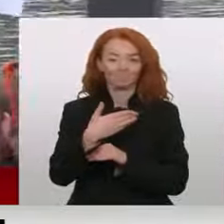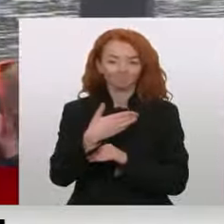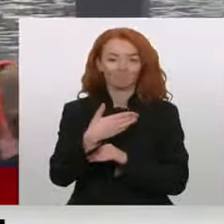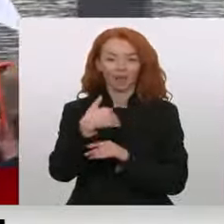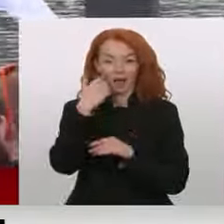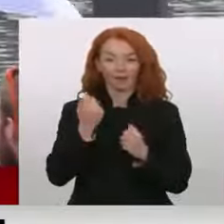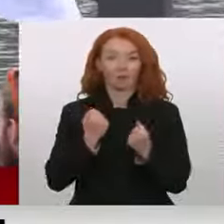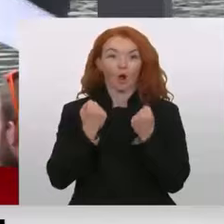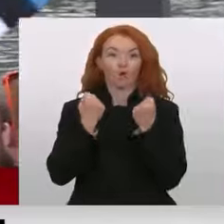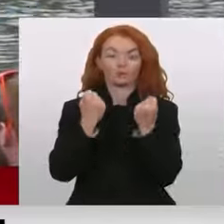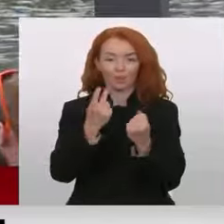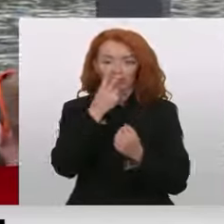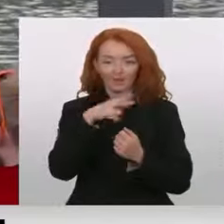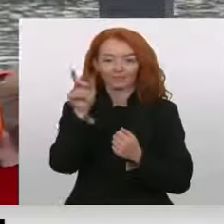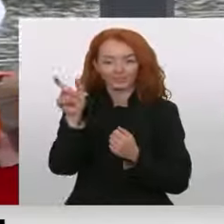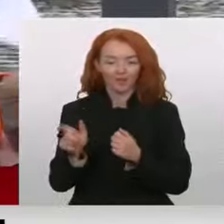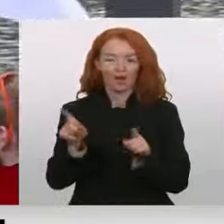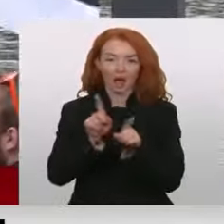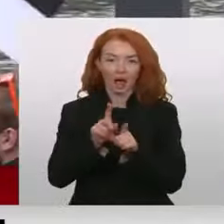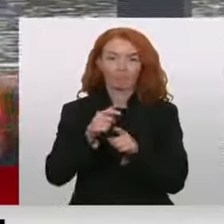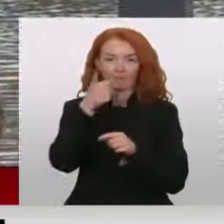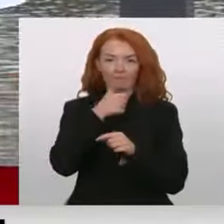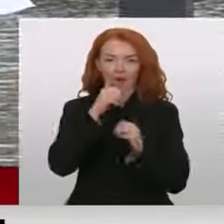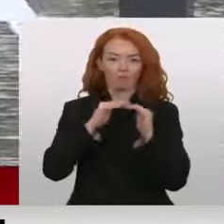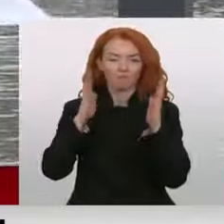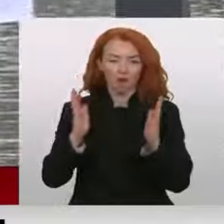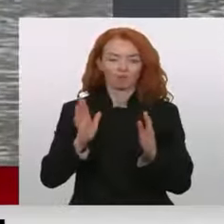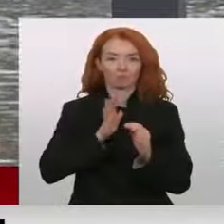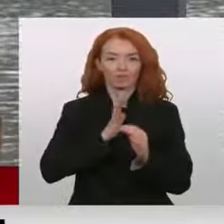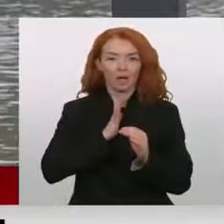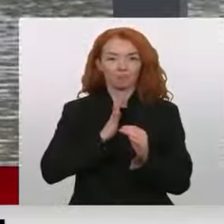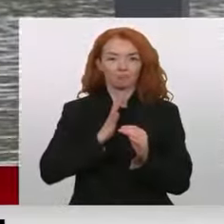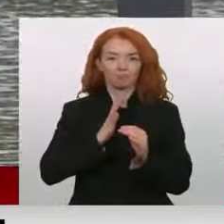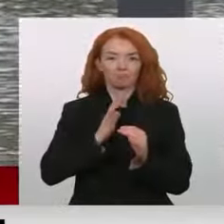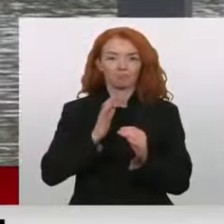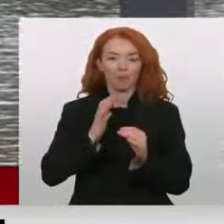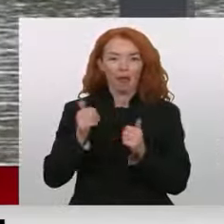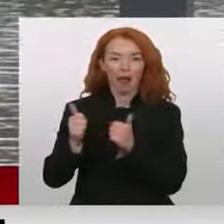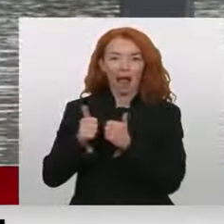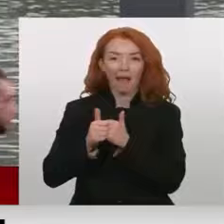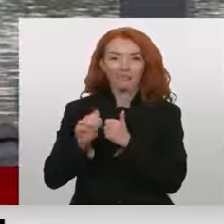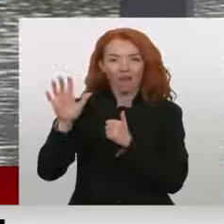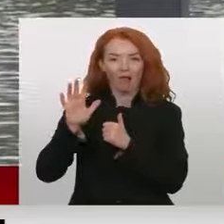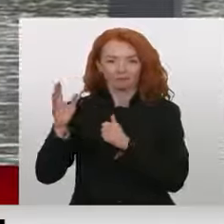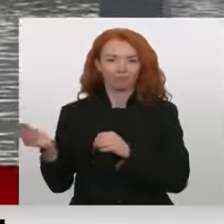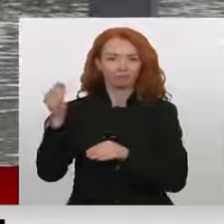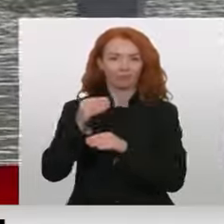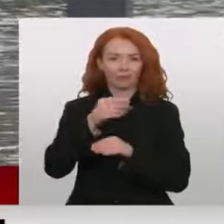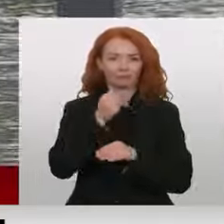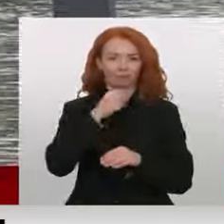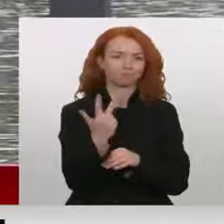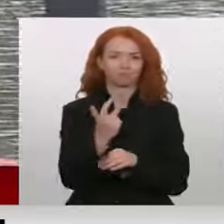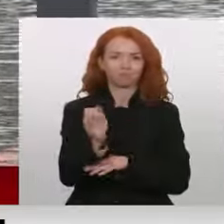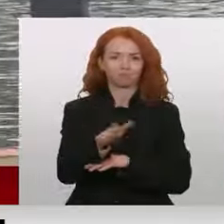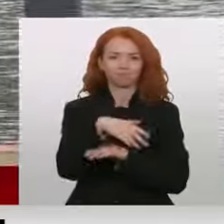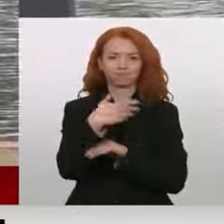braucām redzējām, ka cilvēki arī pie privāta mājām bija dabūjuši kaimiņu valstu karogus un arī tos